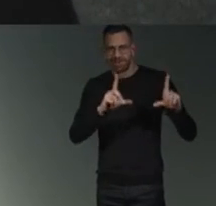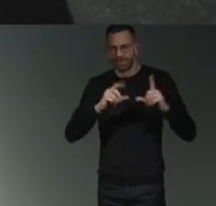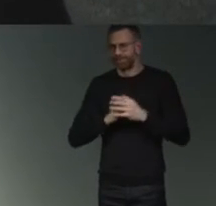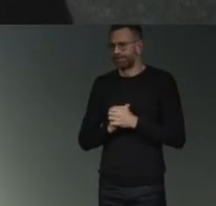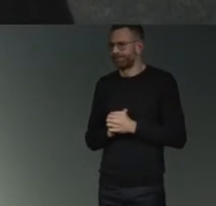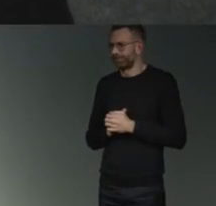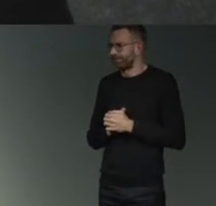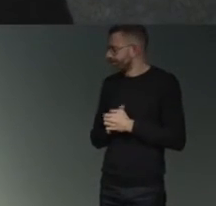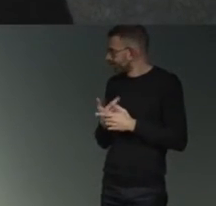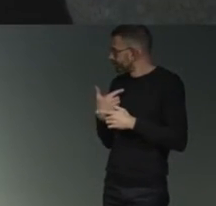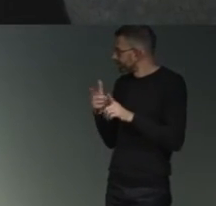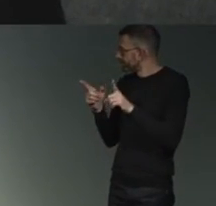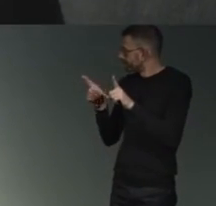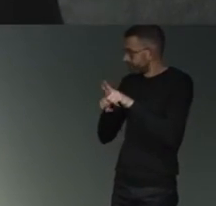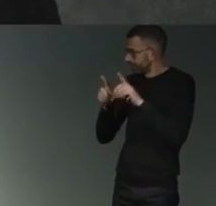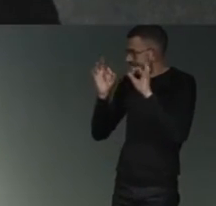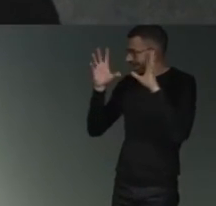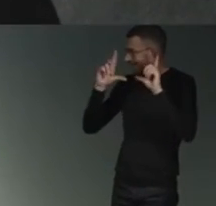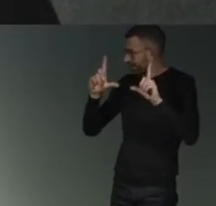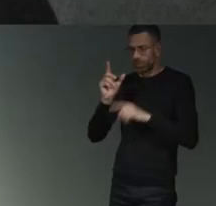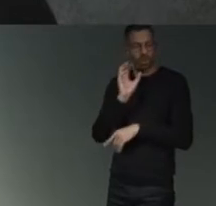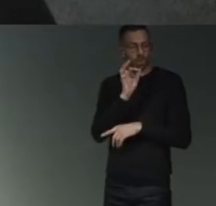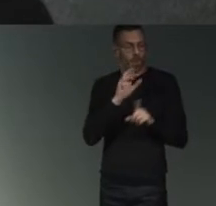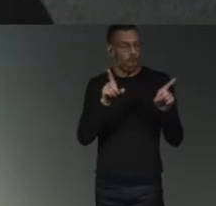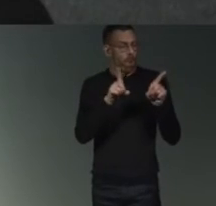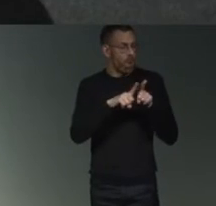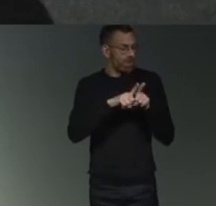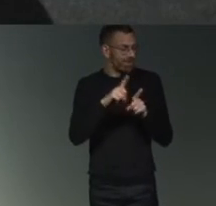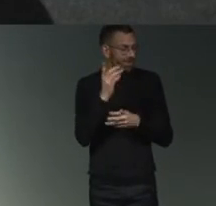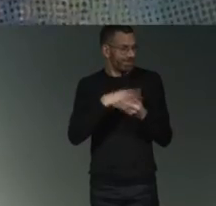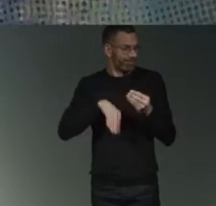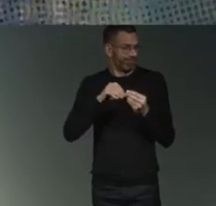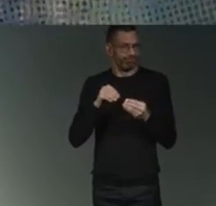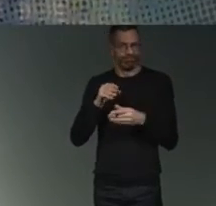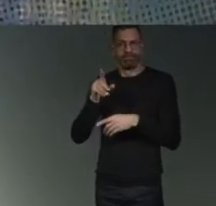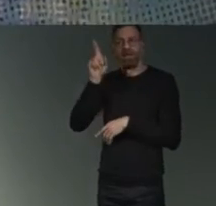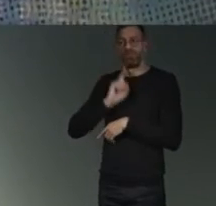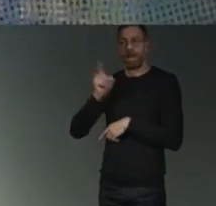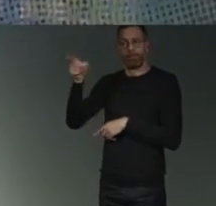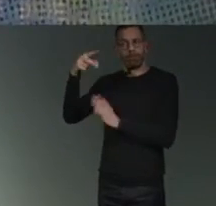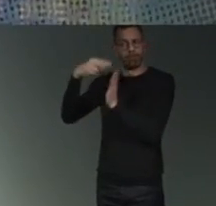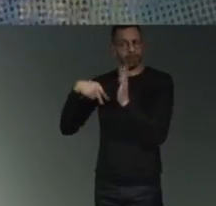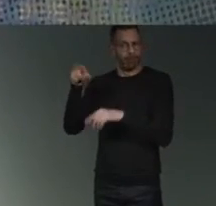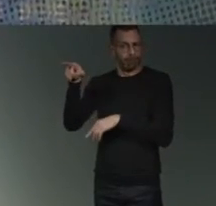je dois dire. Il y a le tableau. Oui, il y a une chose que je dois dire, c'est que cette lectrice, cette femme qui m'a envoyé ce mail,